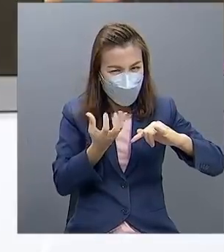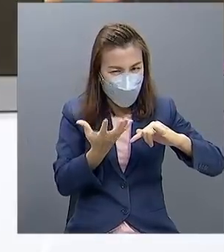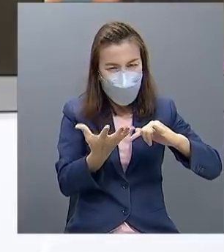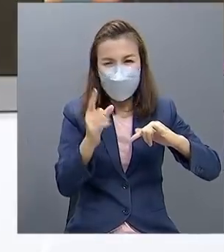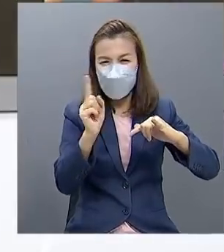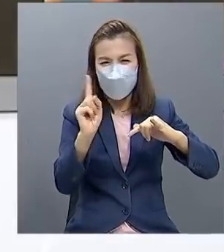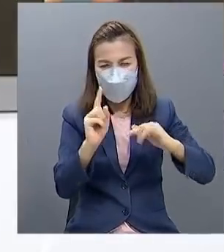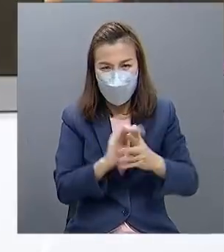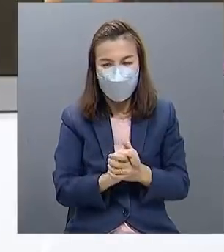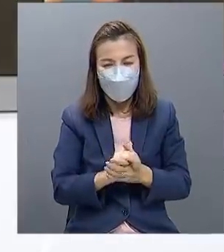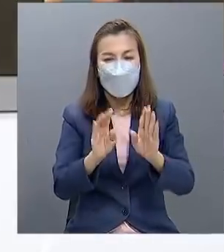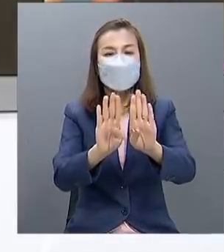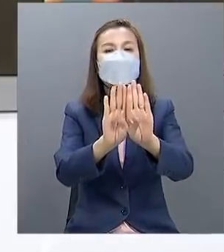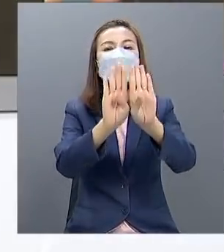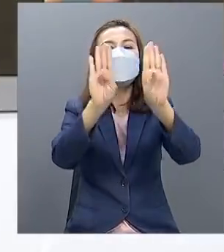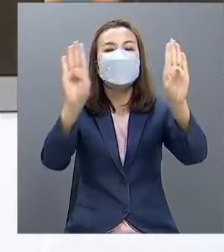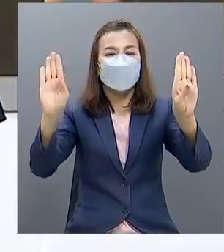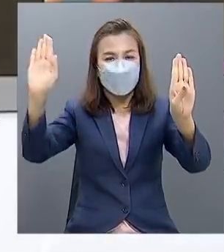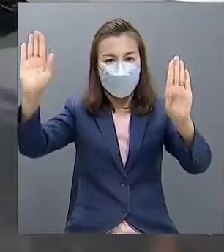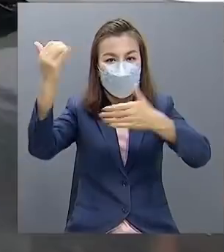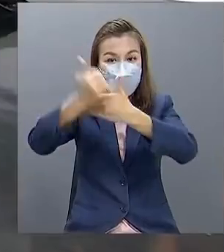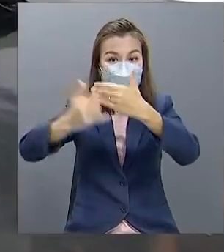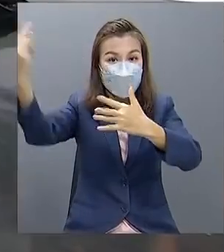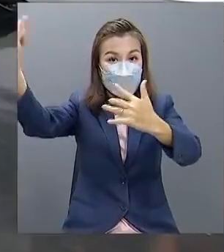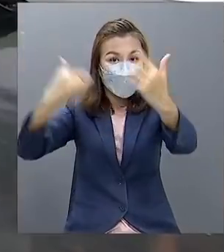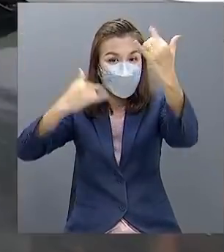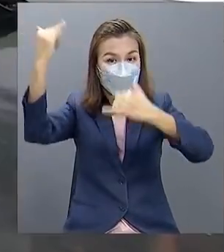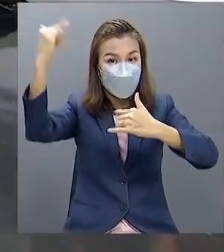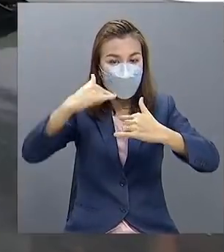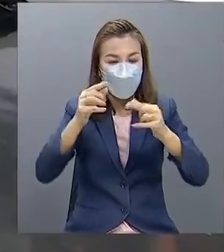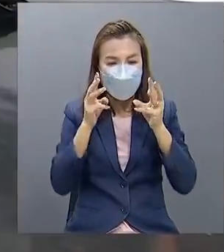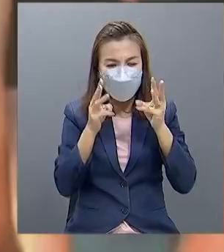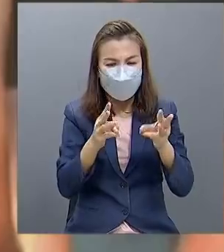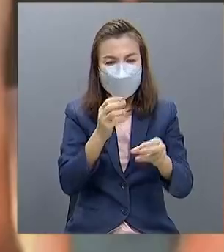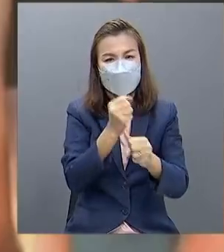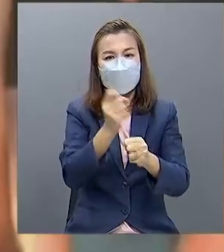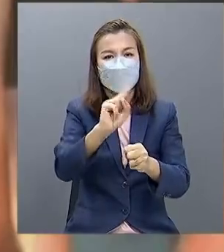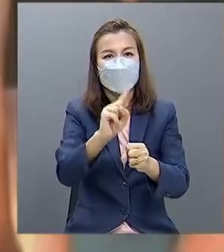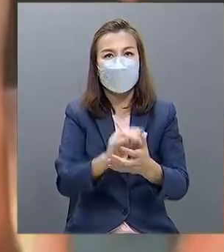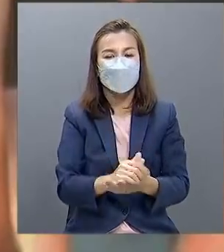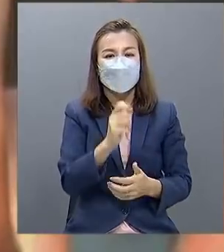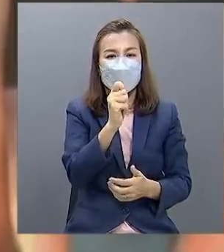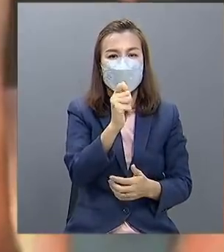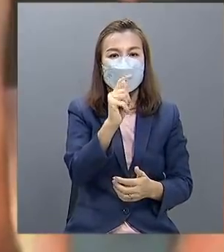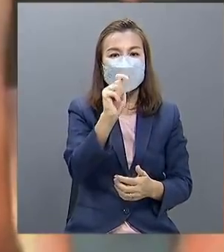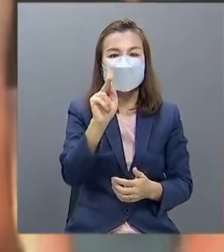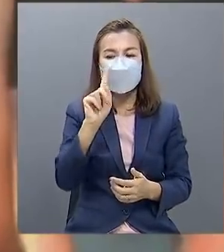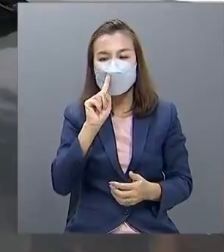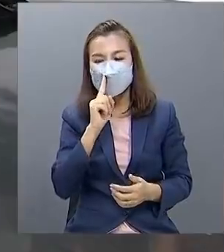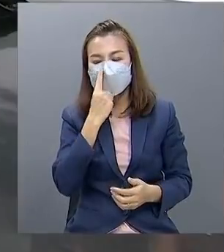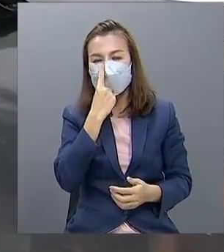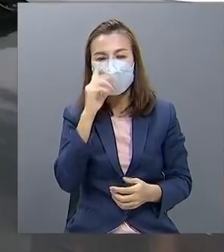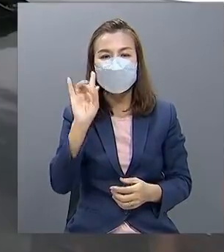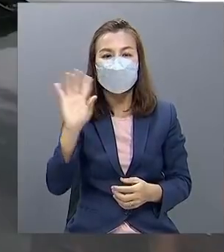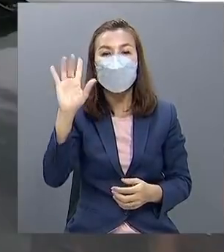ปิดตลาดต่างประเทศนั่นเองนะคะคุณพรวดีคุณจิราชาตาทำยังไงก็คือว่าอยากจะให้เหลือ ATK เพียงแค่ครั้งเดียวนะคะแล้วก็ยกเลิก Thailand Pass ค่ะ ค่